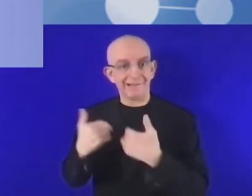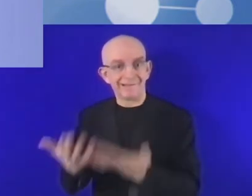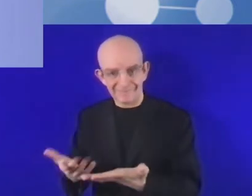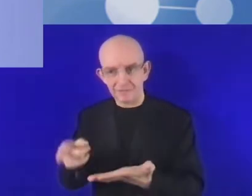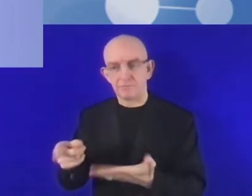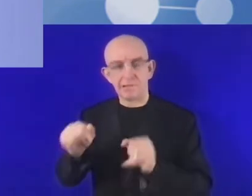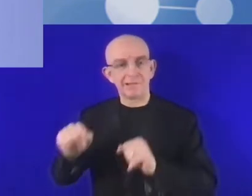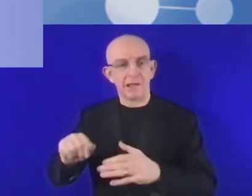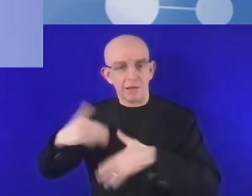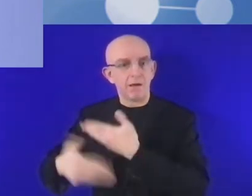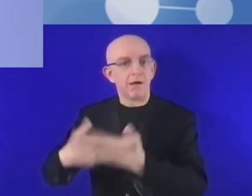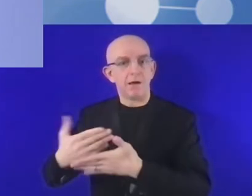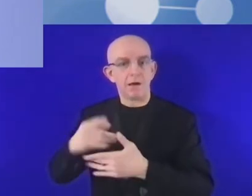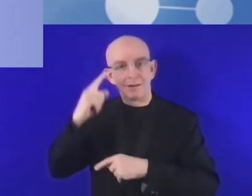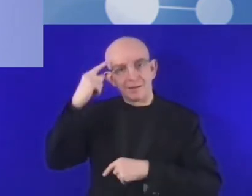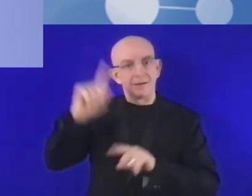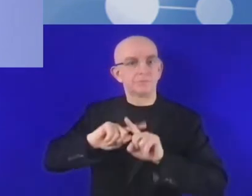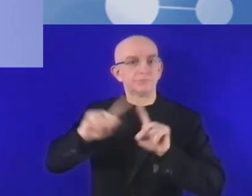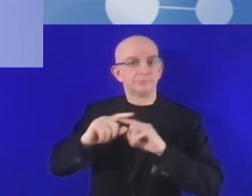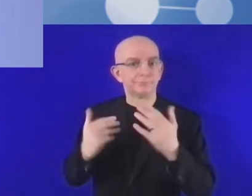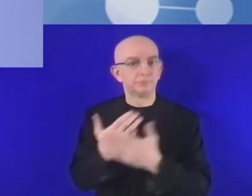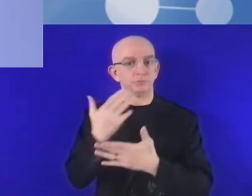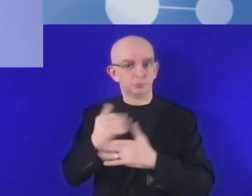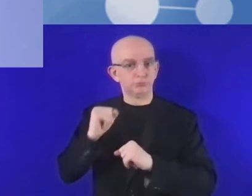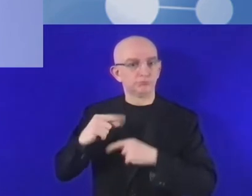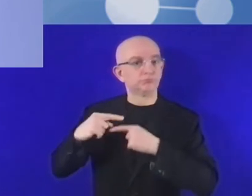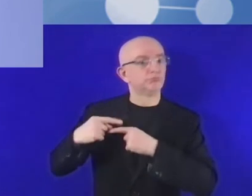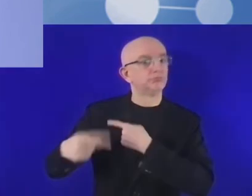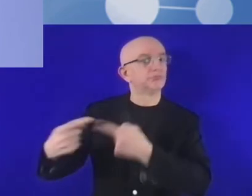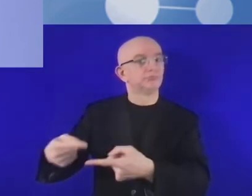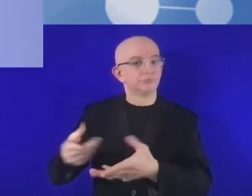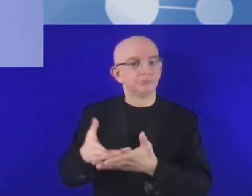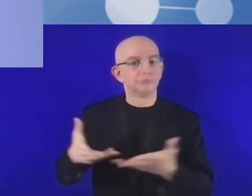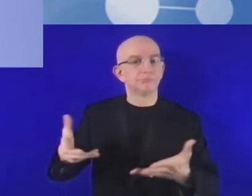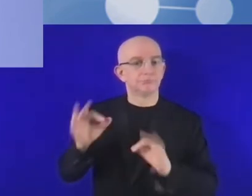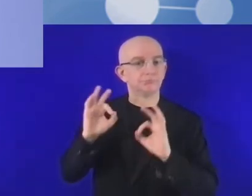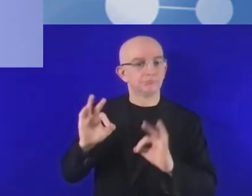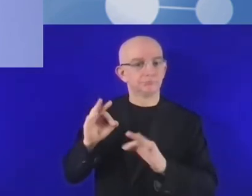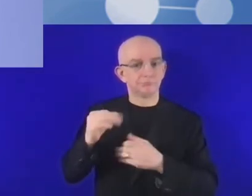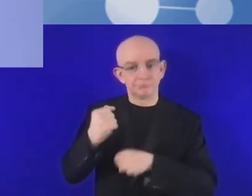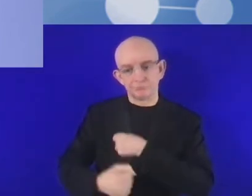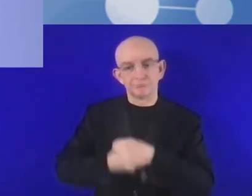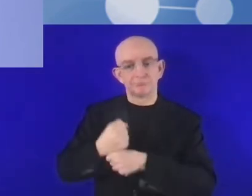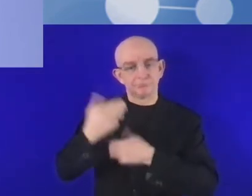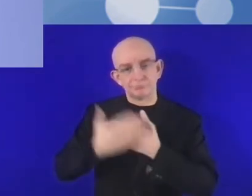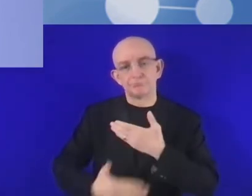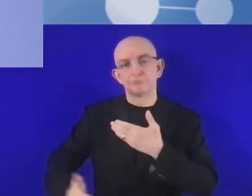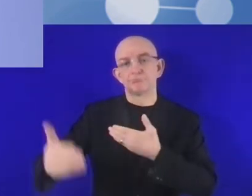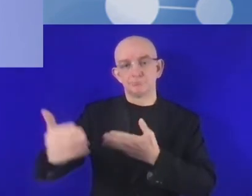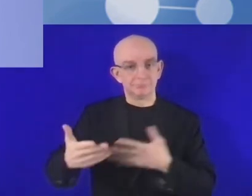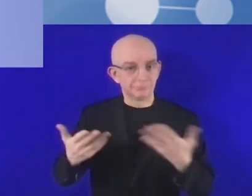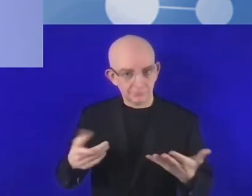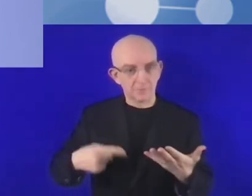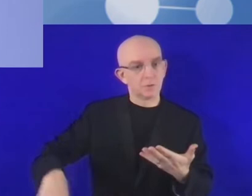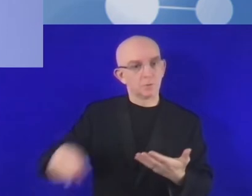的人。我们在这个论坛我们很多次都重复了，电子化是对创新